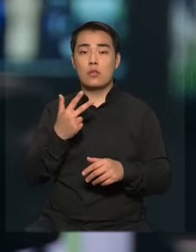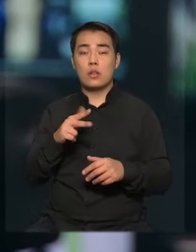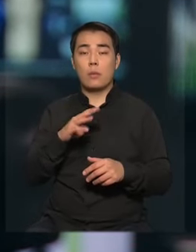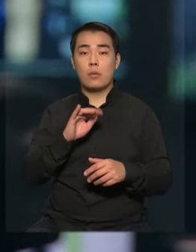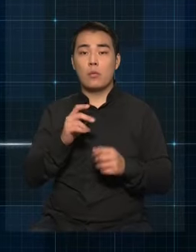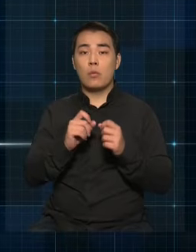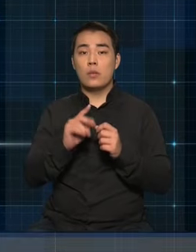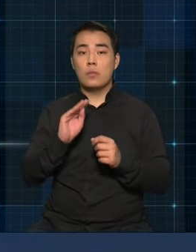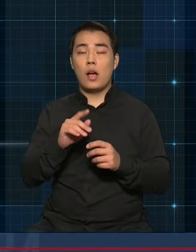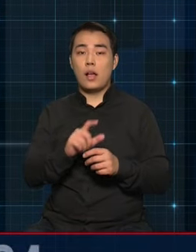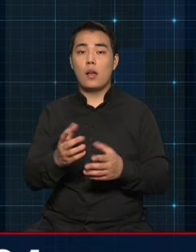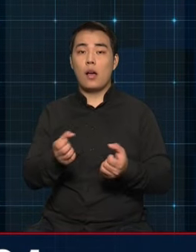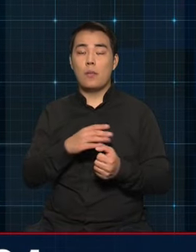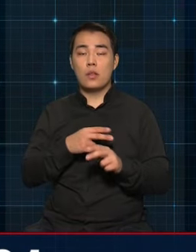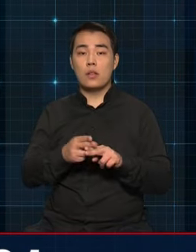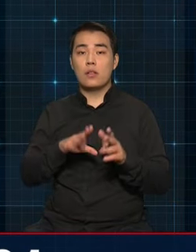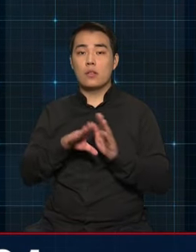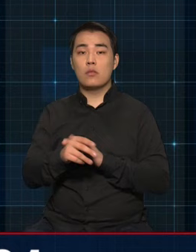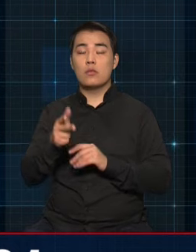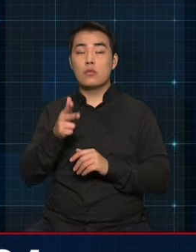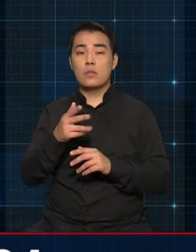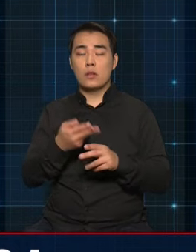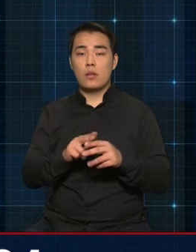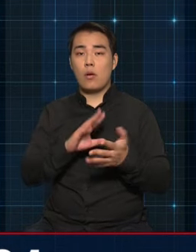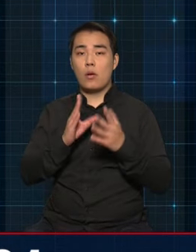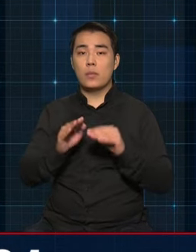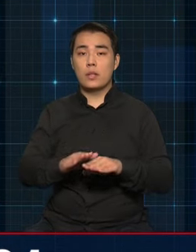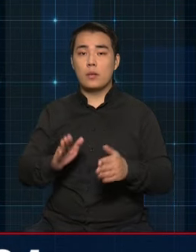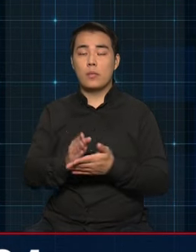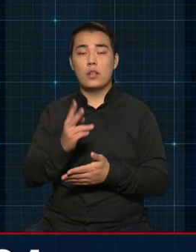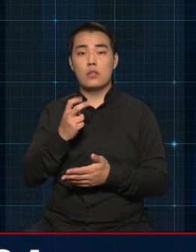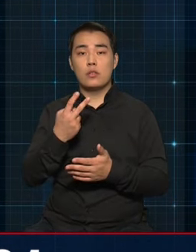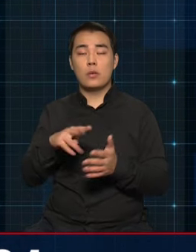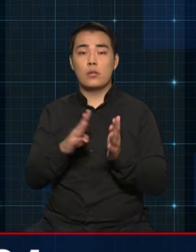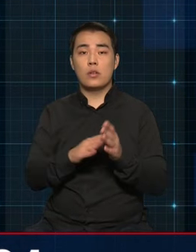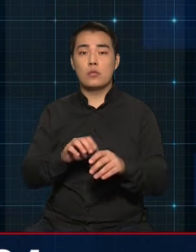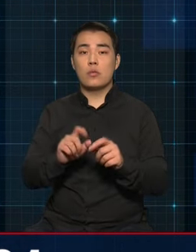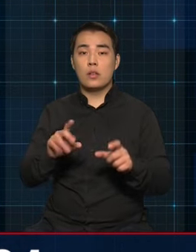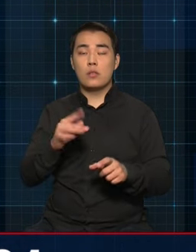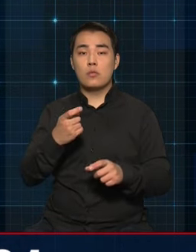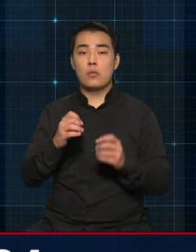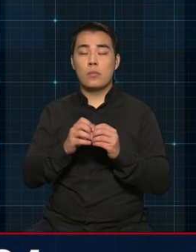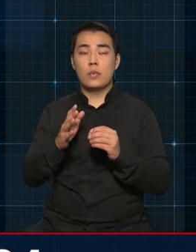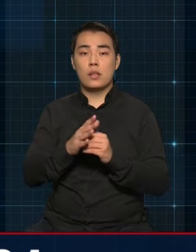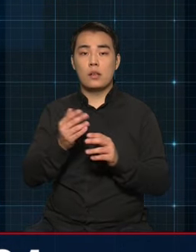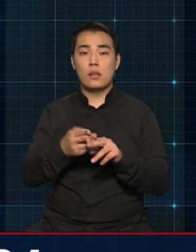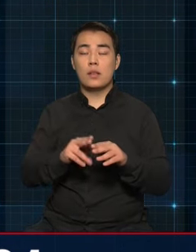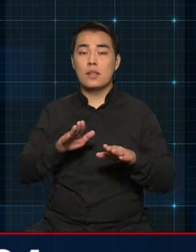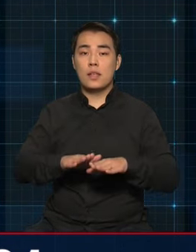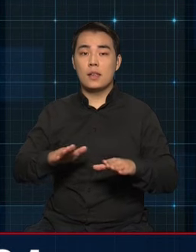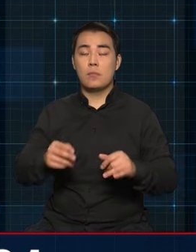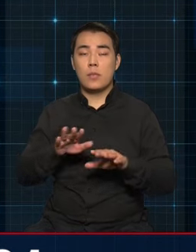мың адамды қабылдаған. Оның 3,5 мыңы бала. Бұл пункттер 229 мектеп пен 115 балабақшаның ғимаратында